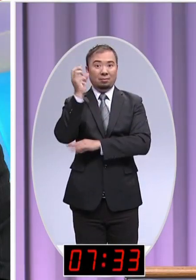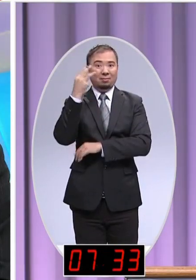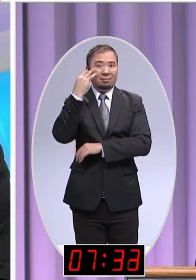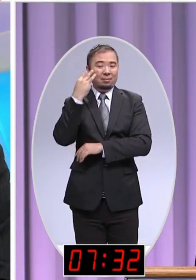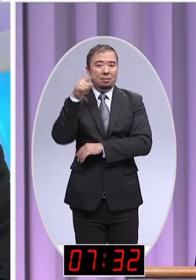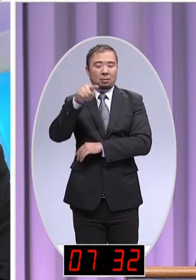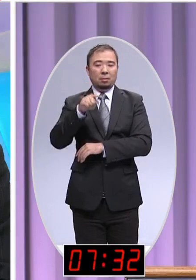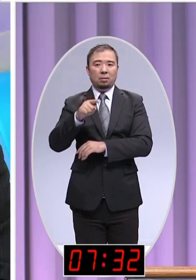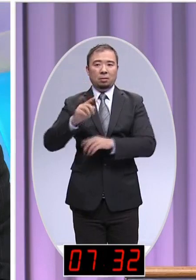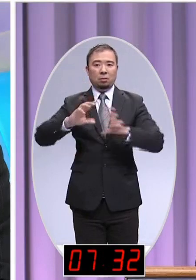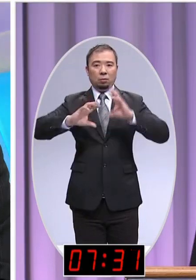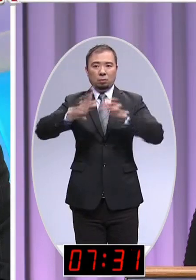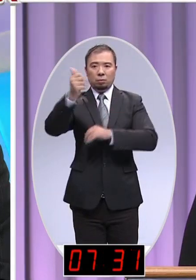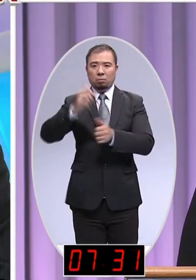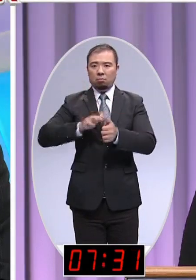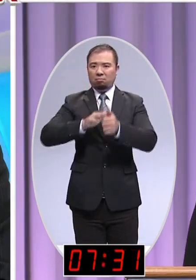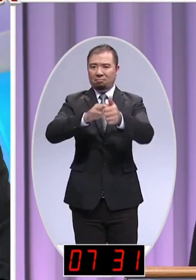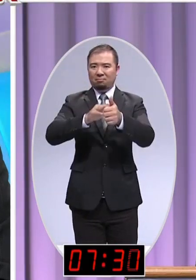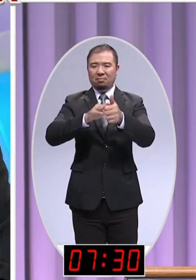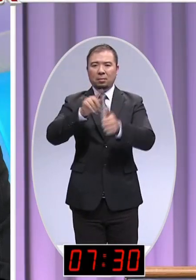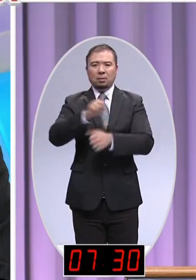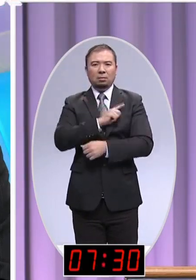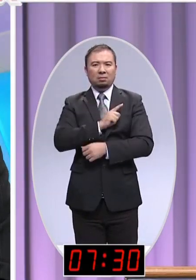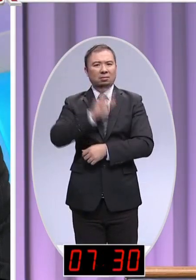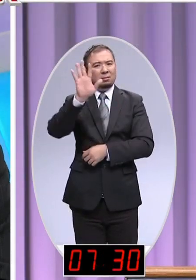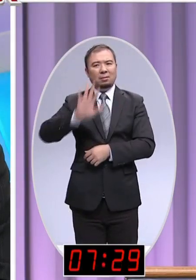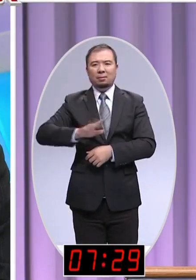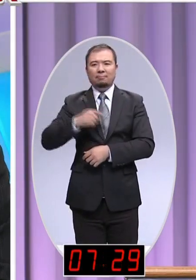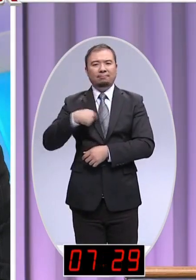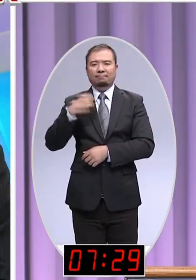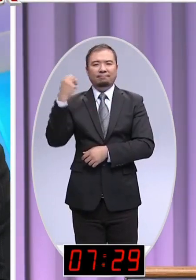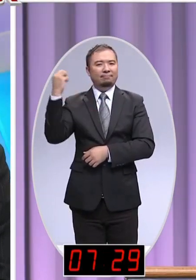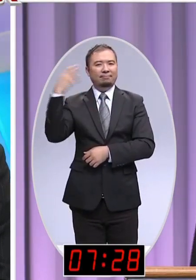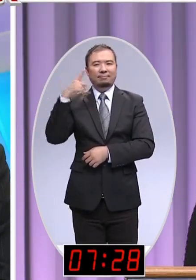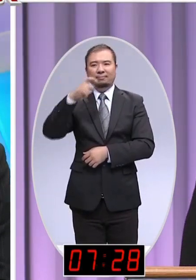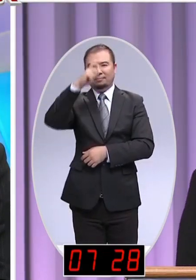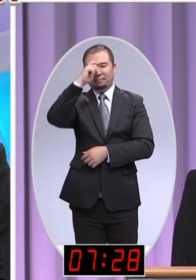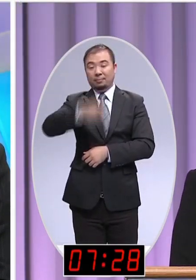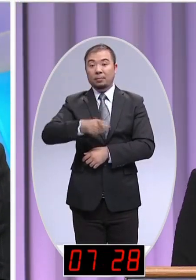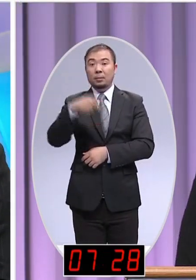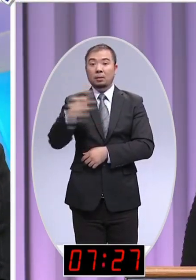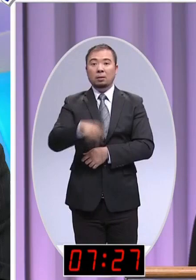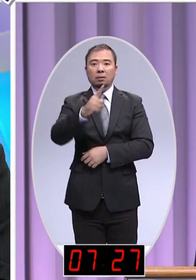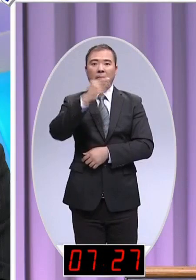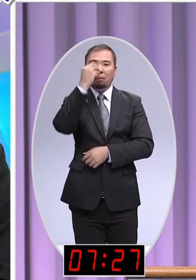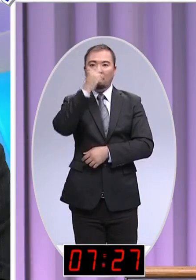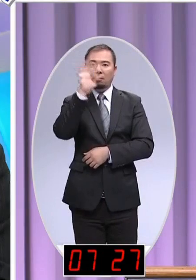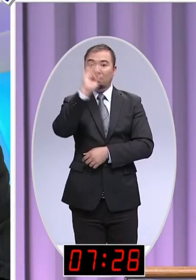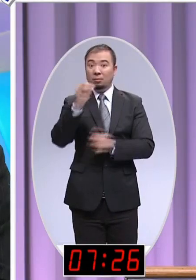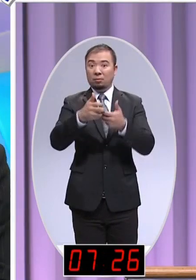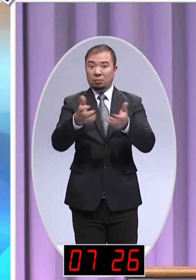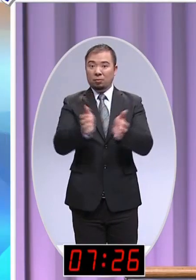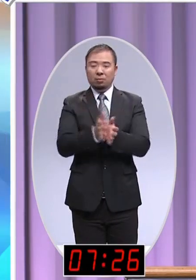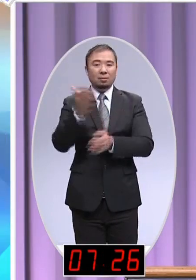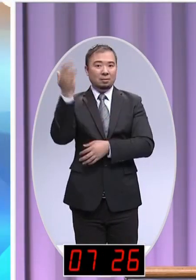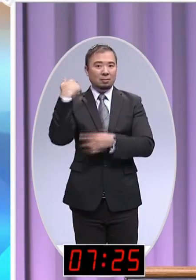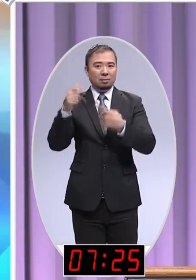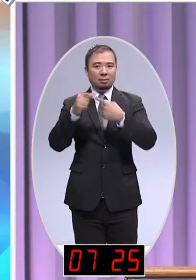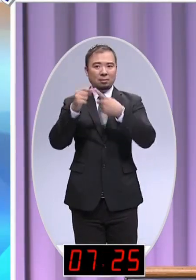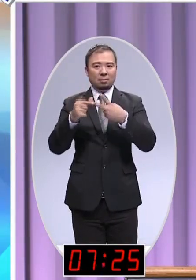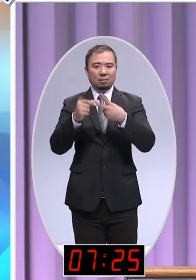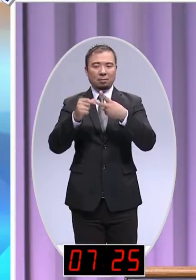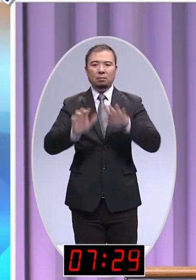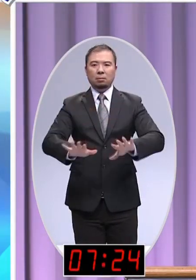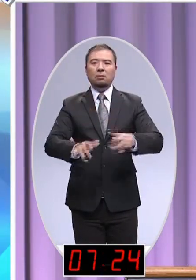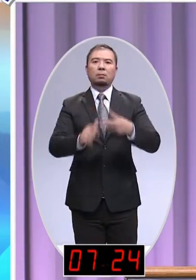人是这样的态度，让我觉得很失望。我现在回应你的特征组的问题好了，你在三次的这个政见发